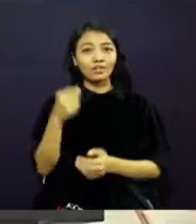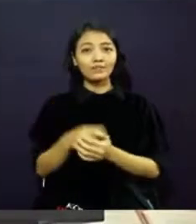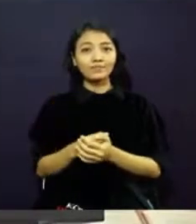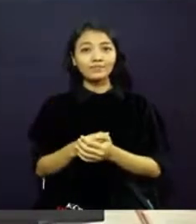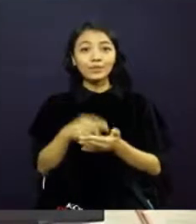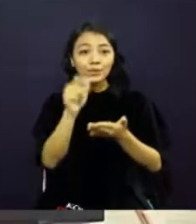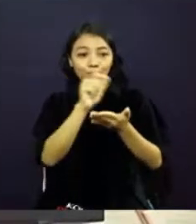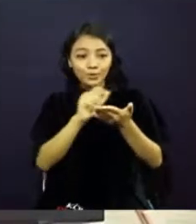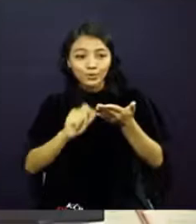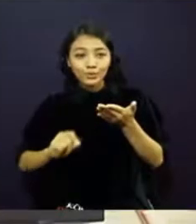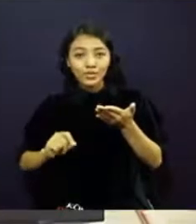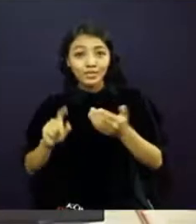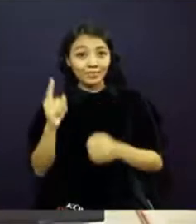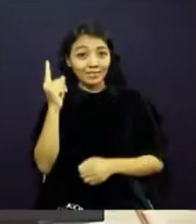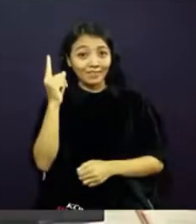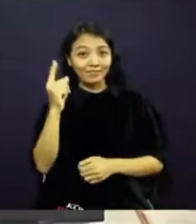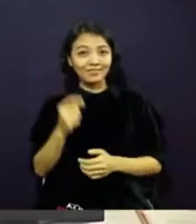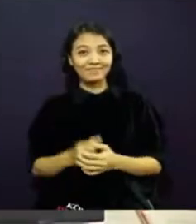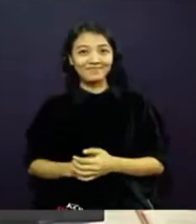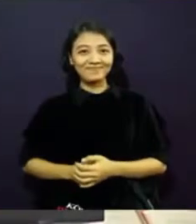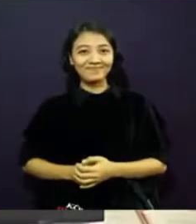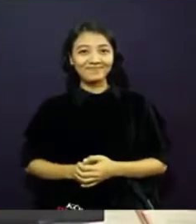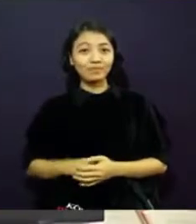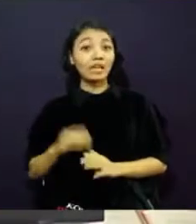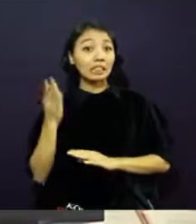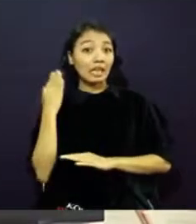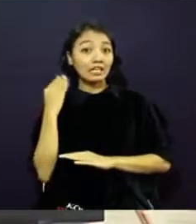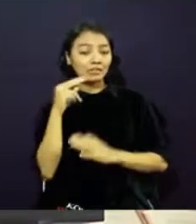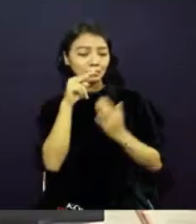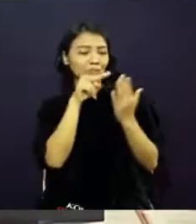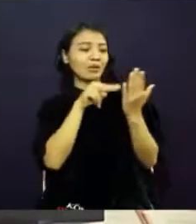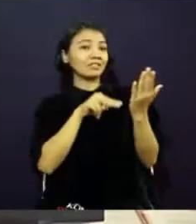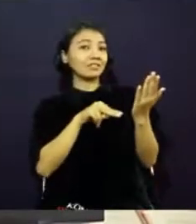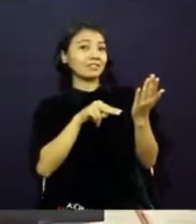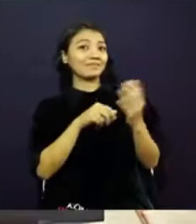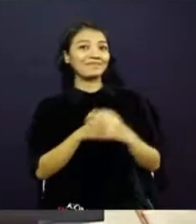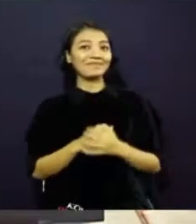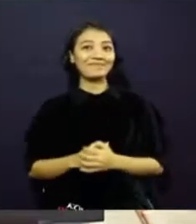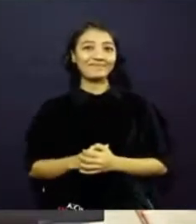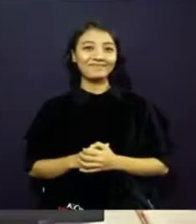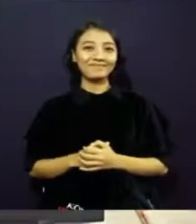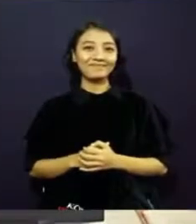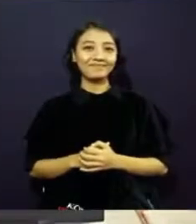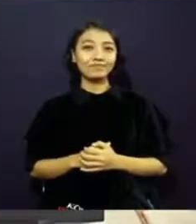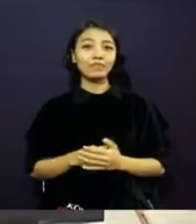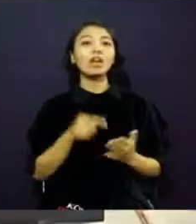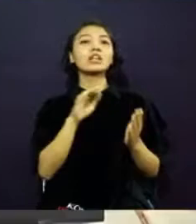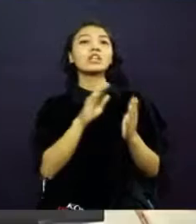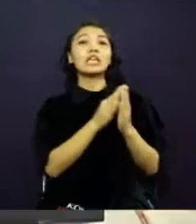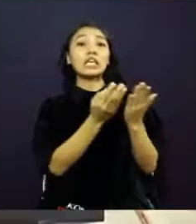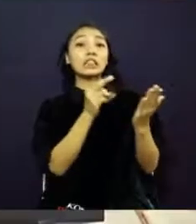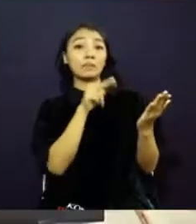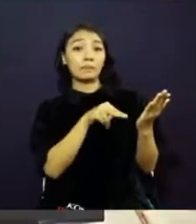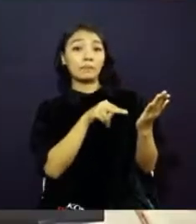suratnya yang pertama yang tadi kita bacakan disitu